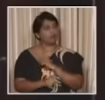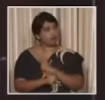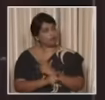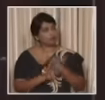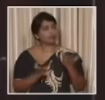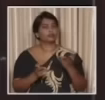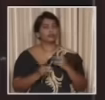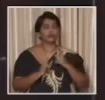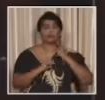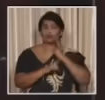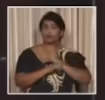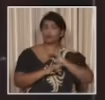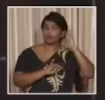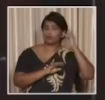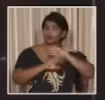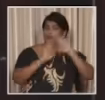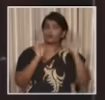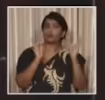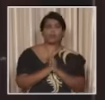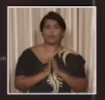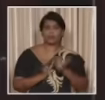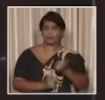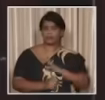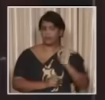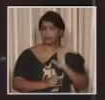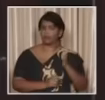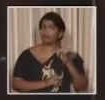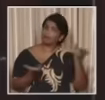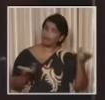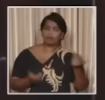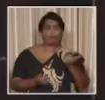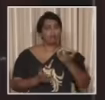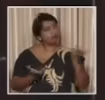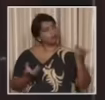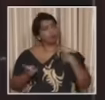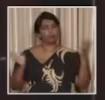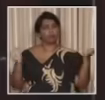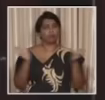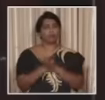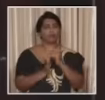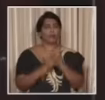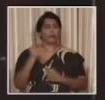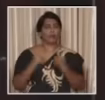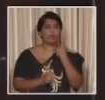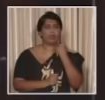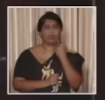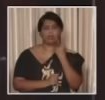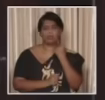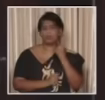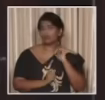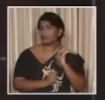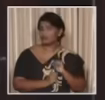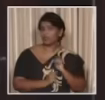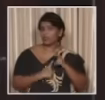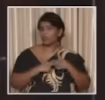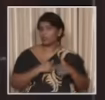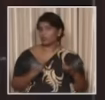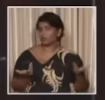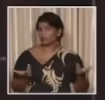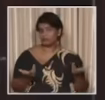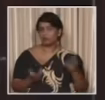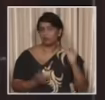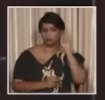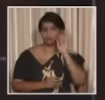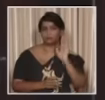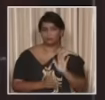වගේම කුලපති, උපකුලපති සියල්ලම විරුද්ධයි. එසේ තිබියදී මේ දෙක ඒකාබද්ධ කරලා එකක් බවට පත් කරන්න යන්නේ කුමන හේතුවක් මතද කියලා